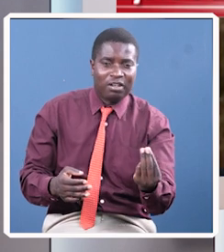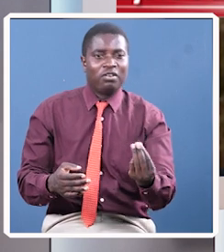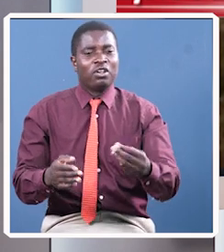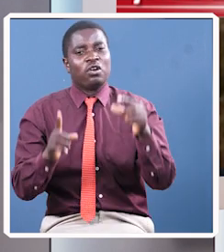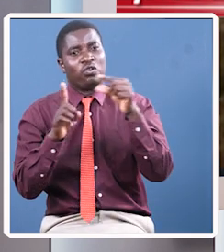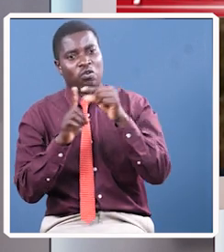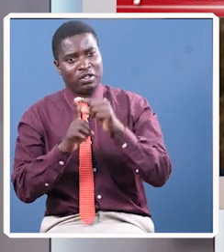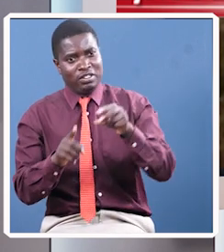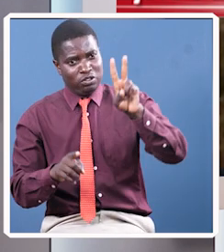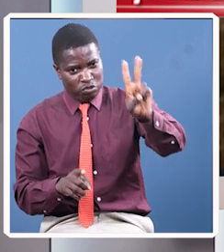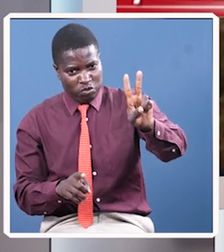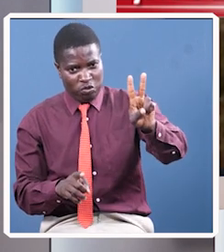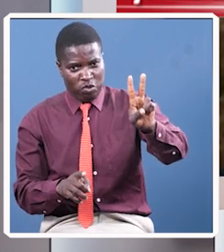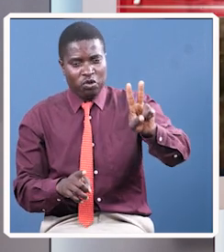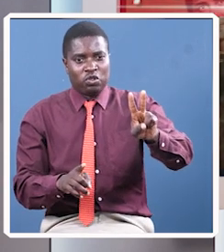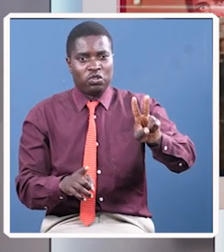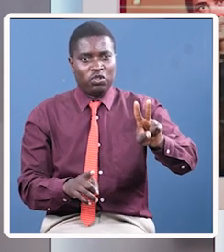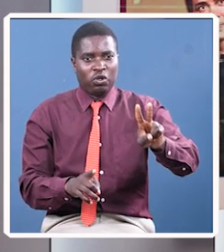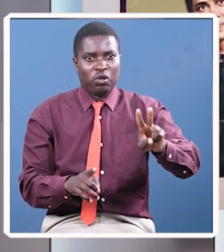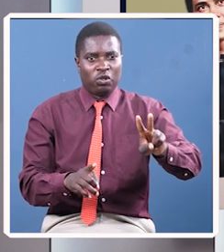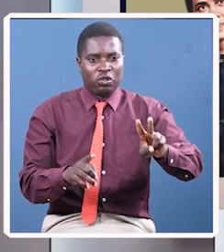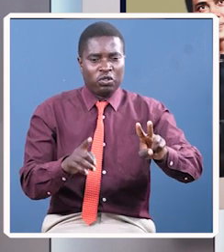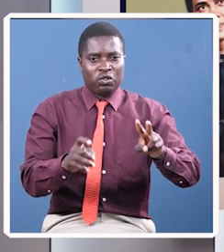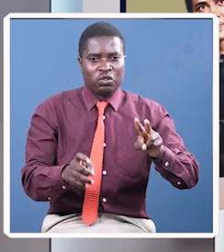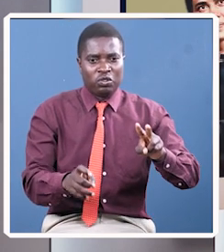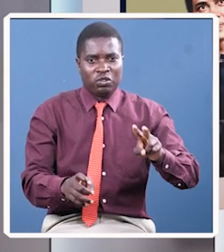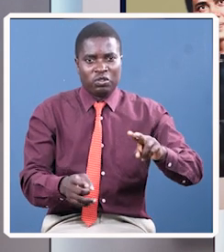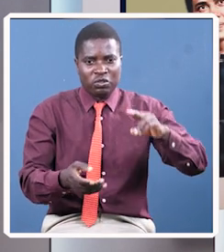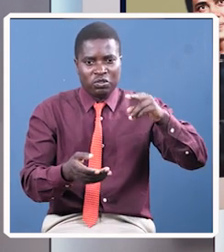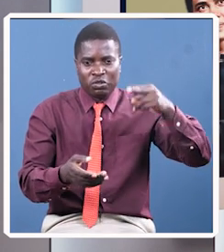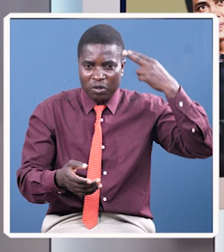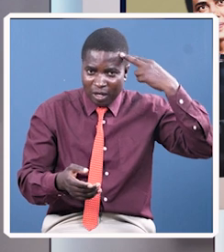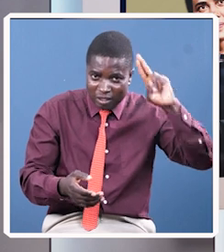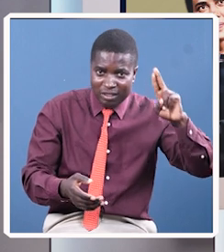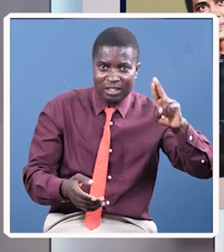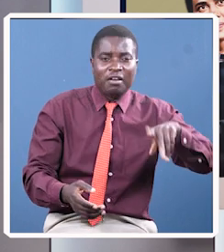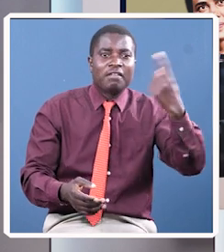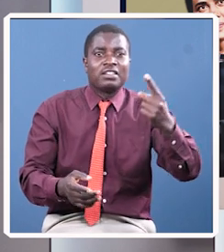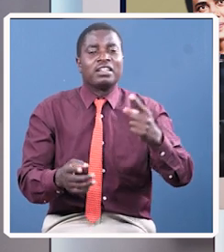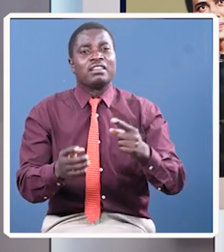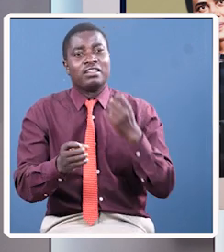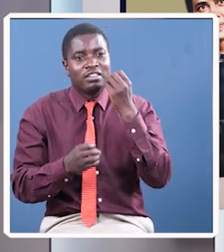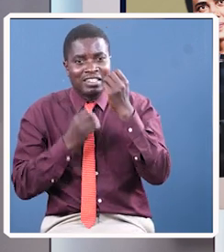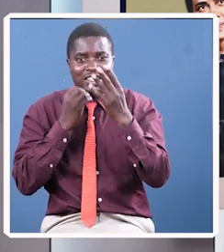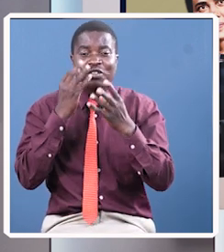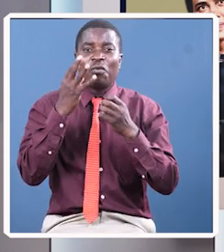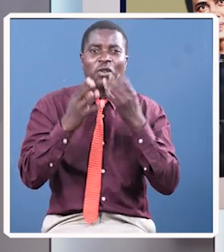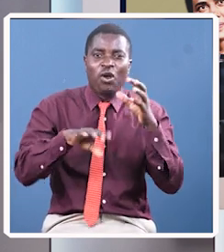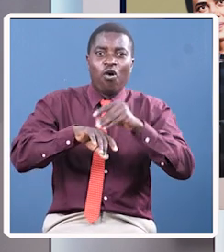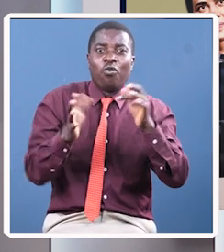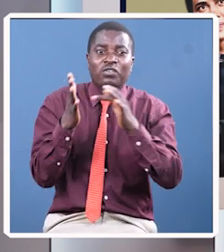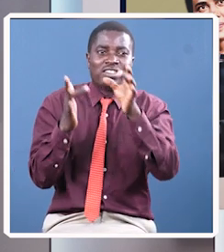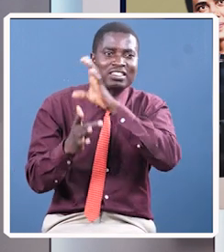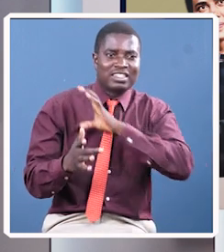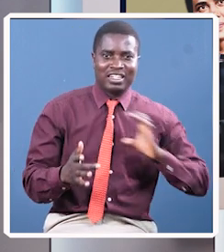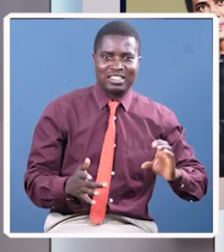ma words iyayo itu. Rekutanga rinonzi the testimony of Jesus, kubata kupupura